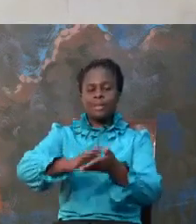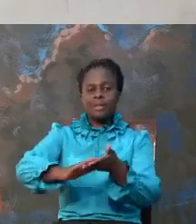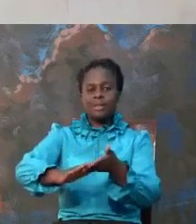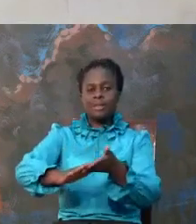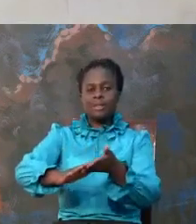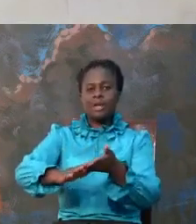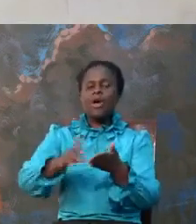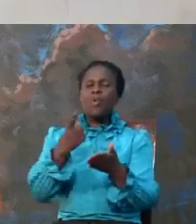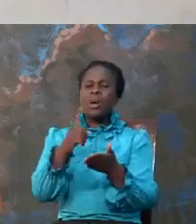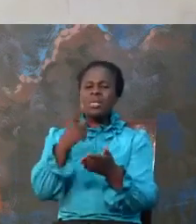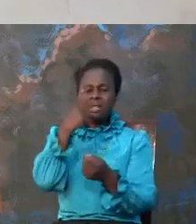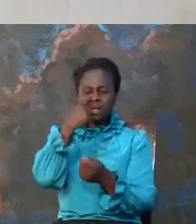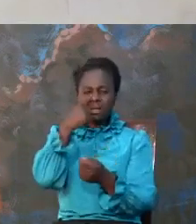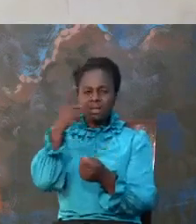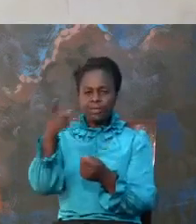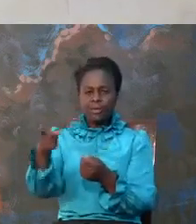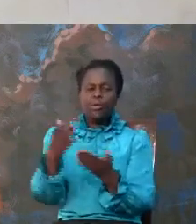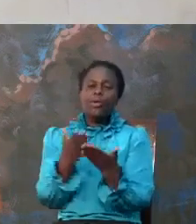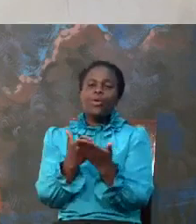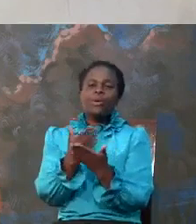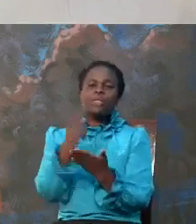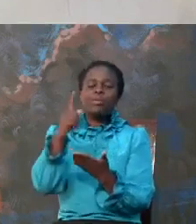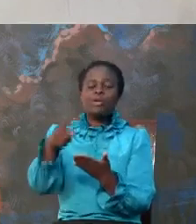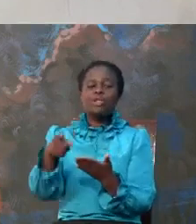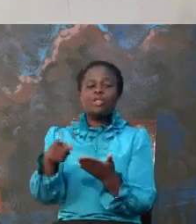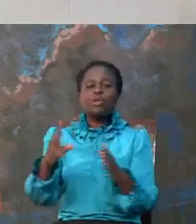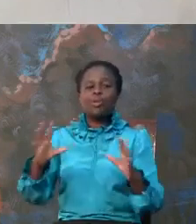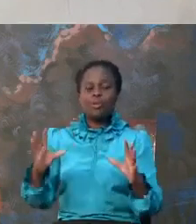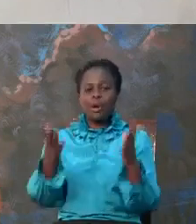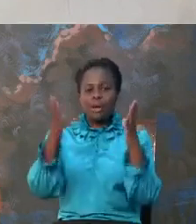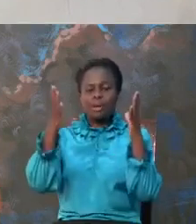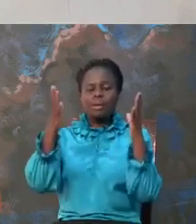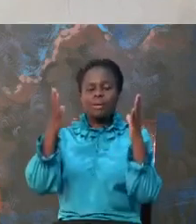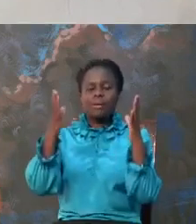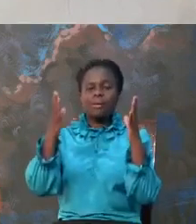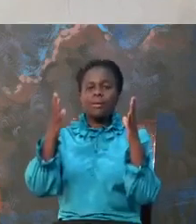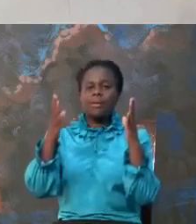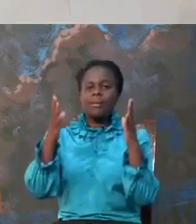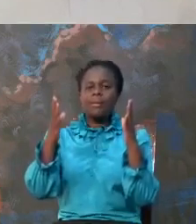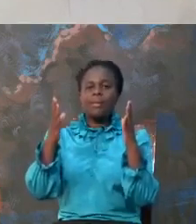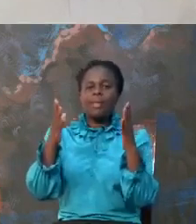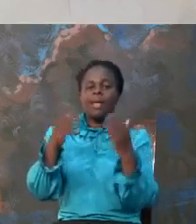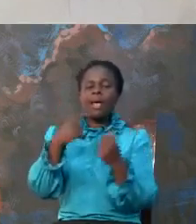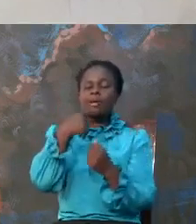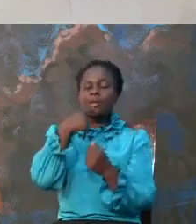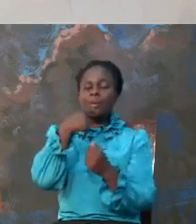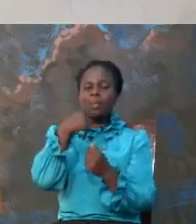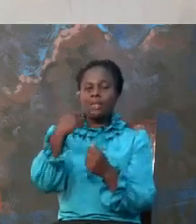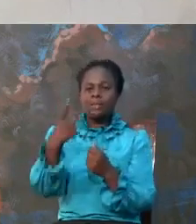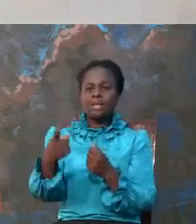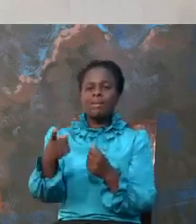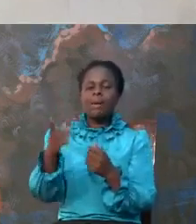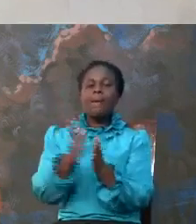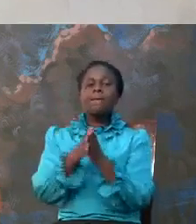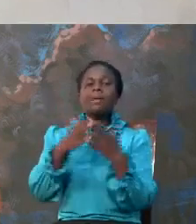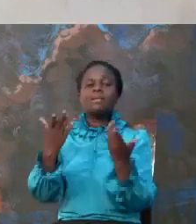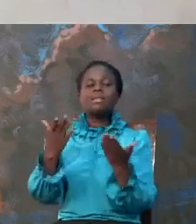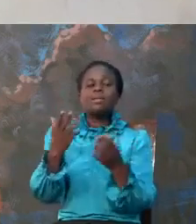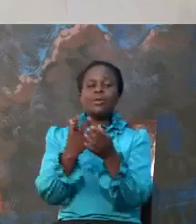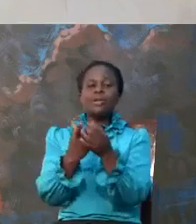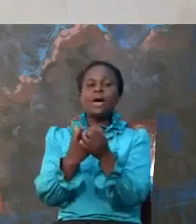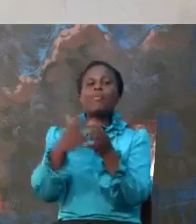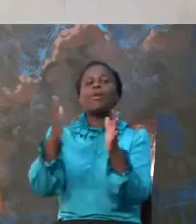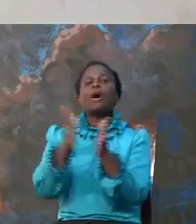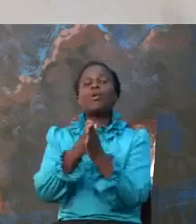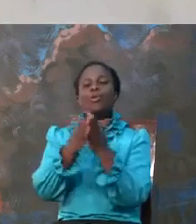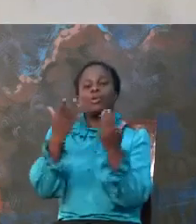nini ina sifa hiyo? Maana ndio uhai. Ndio maana maandiko yanasema pasipo damu hakuna ondoleo.